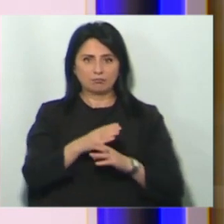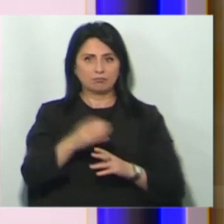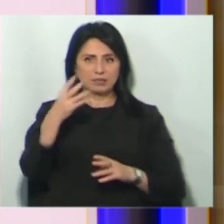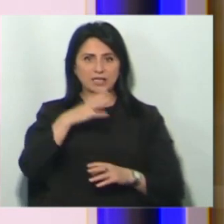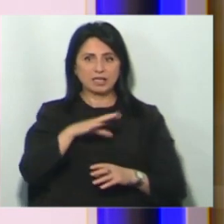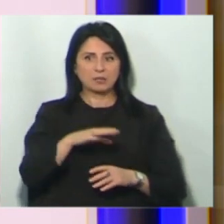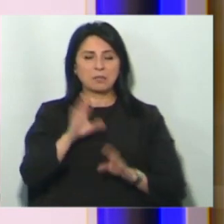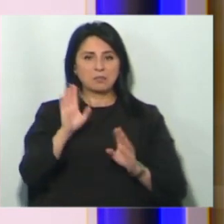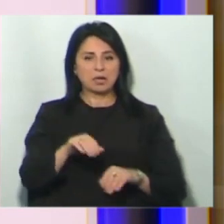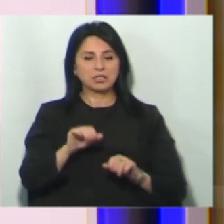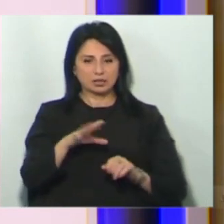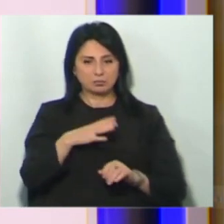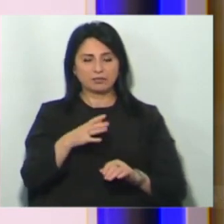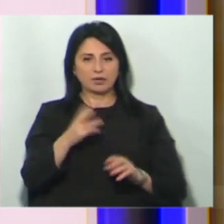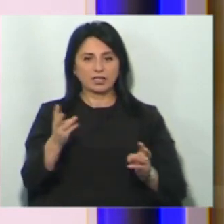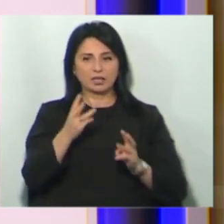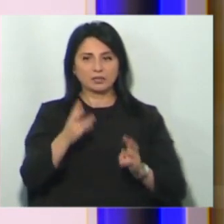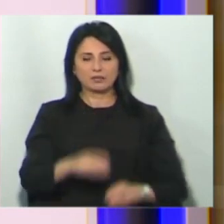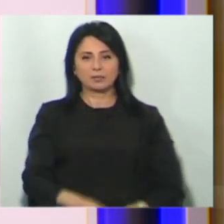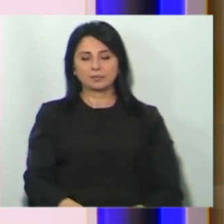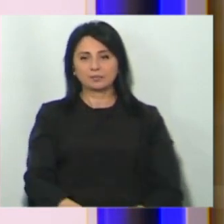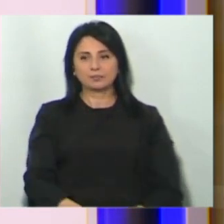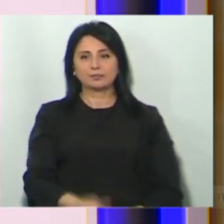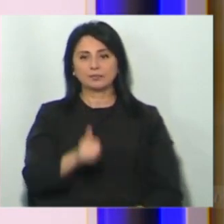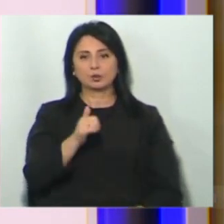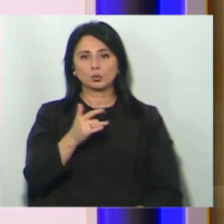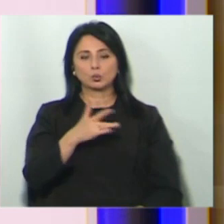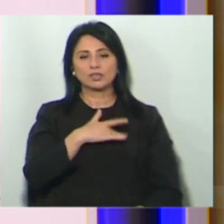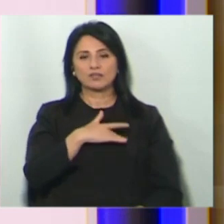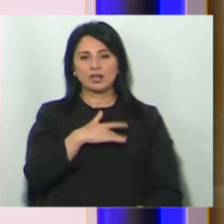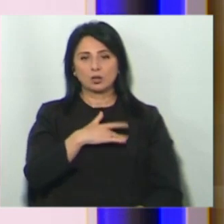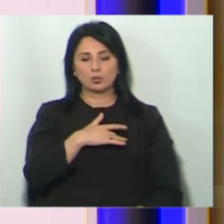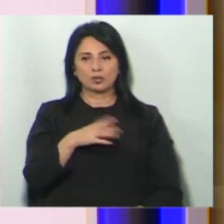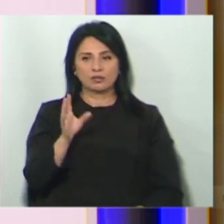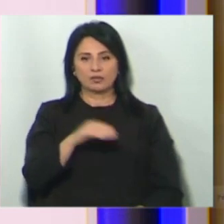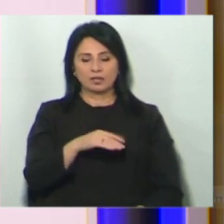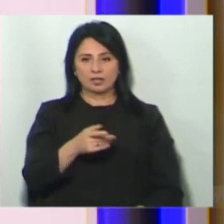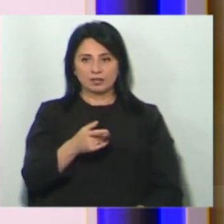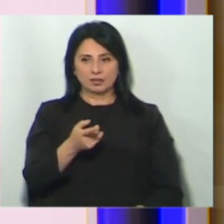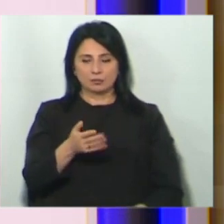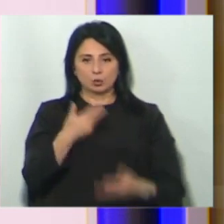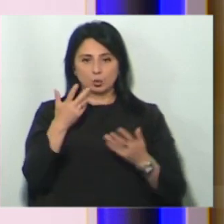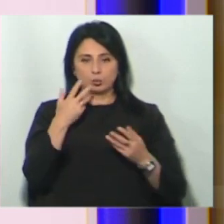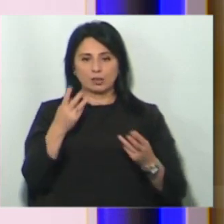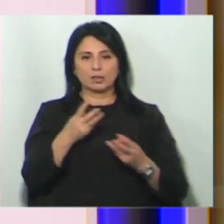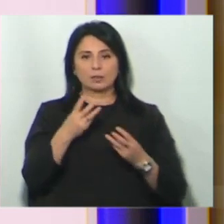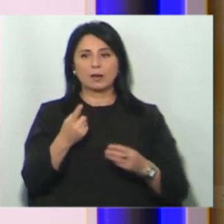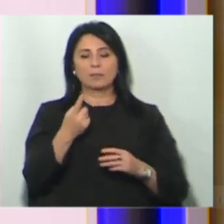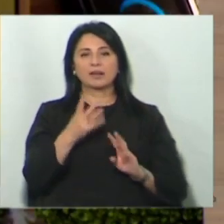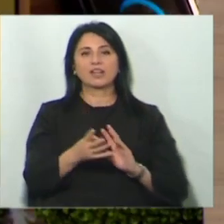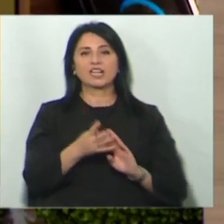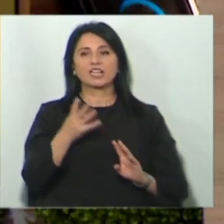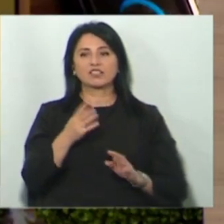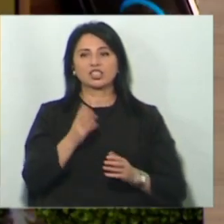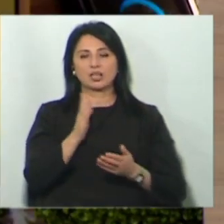martul, atum zeze, și izleba, o să amți oare. Rucur unde i vara autos, ai clela zem să buchi de amți robi și amți robi. Pirvela de ce